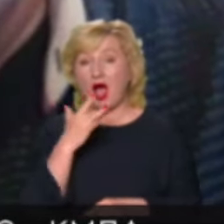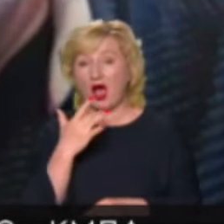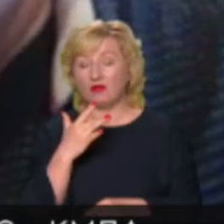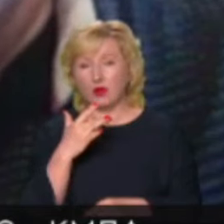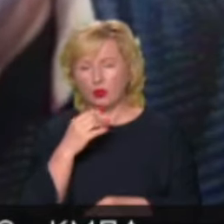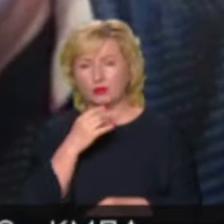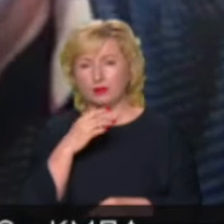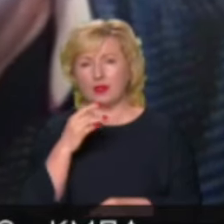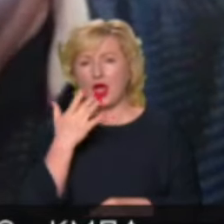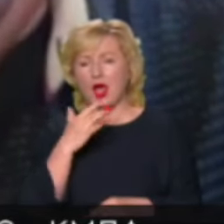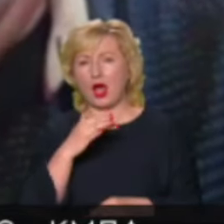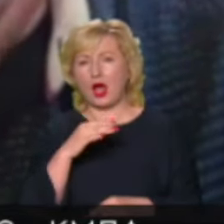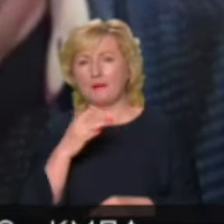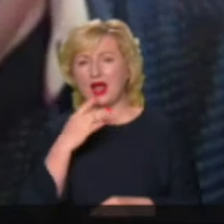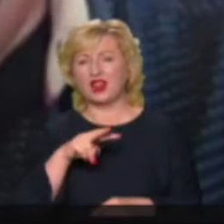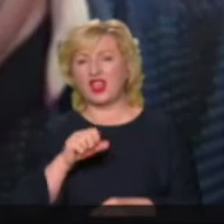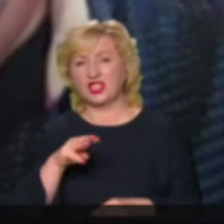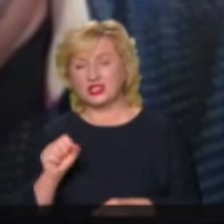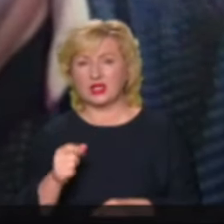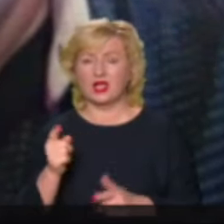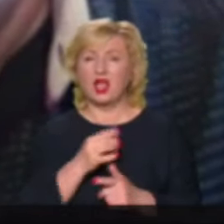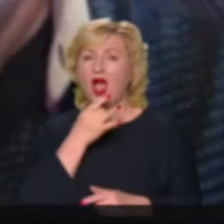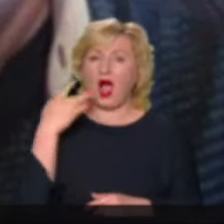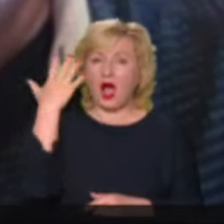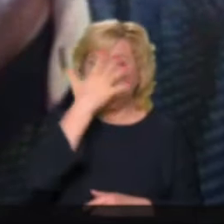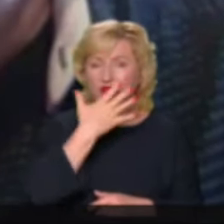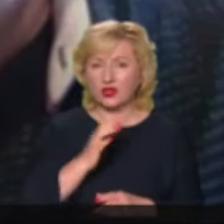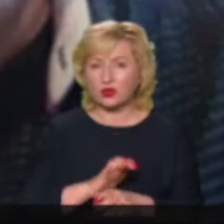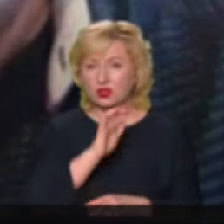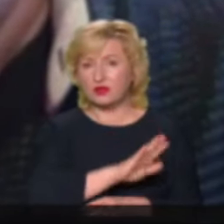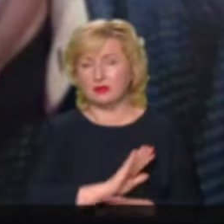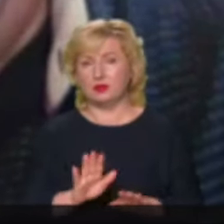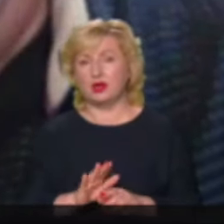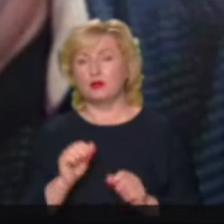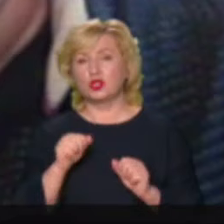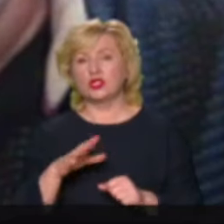Латинську Америку, тому що, можливо, їх будуть використовувати там,